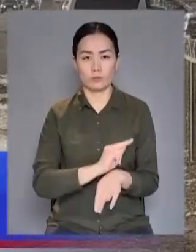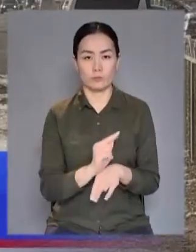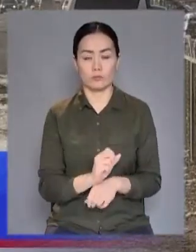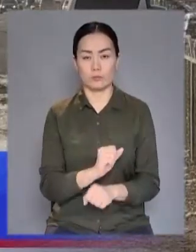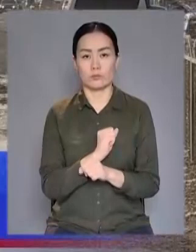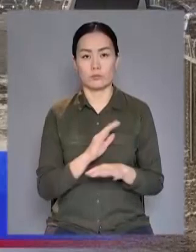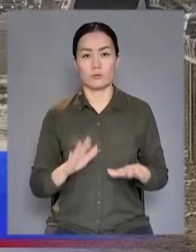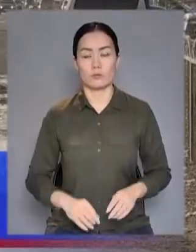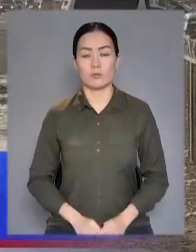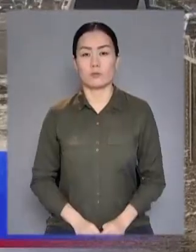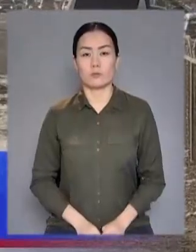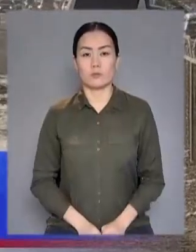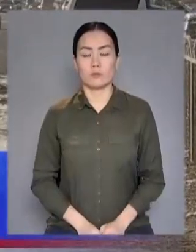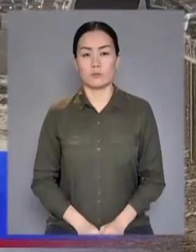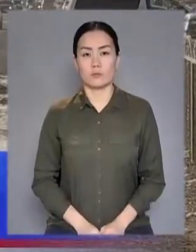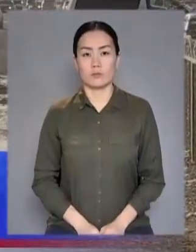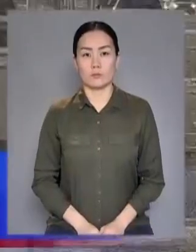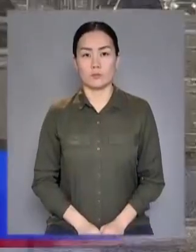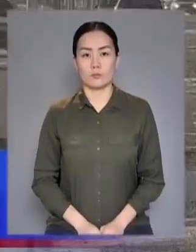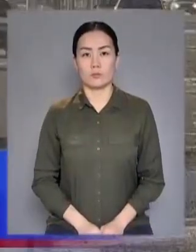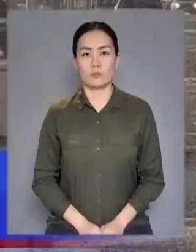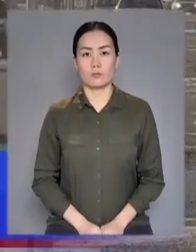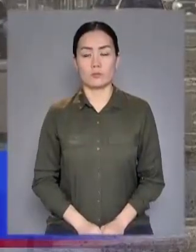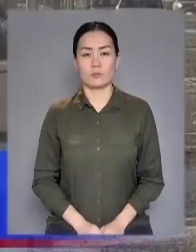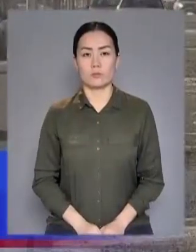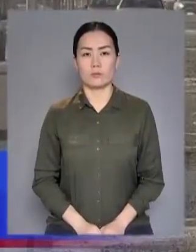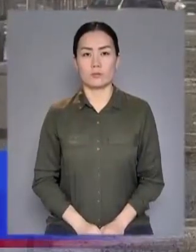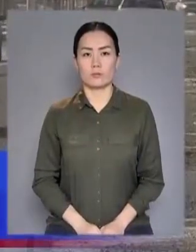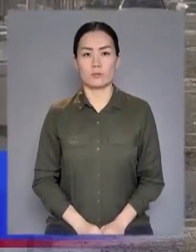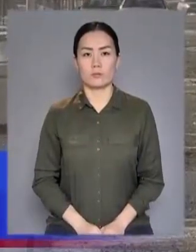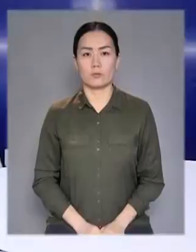лечение в санатории. Аймгуль Хайруллина, Казбек Айткалиев, телеканал «Атырау», Махамбетский район.